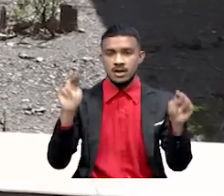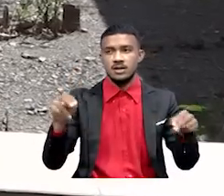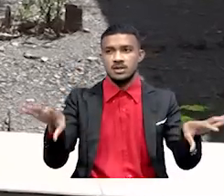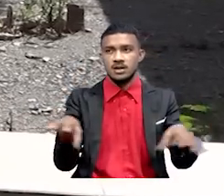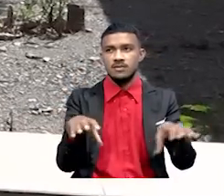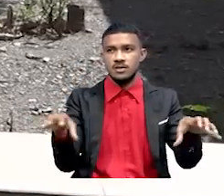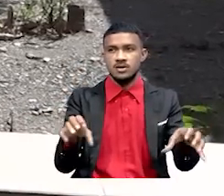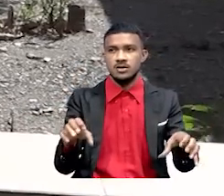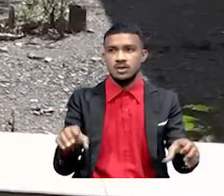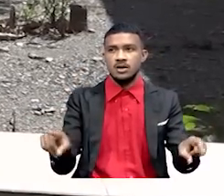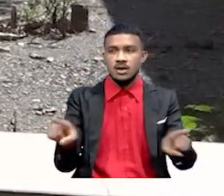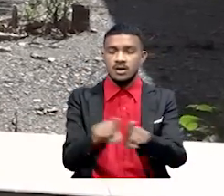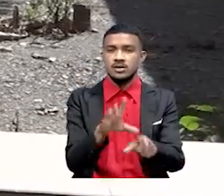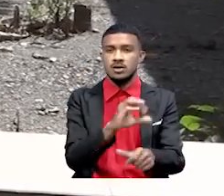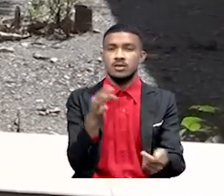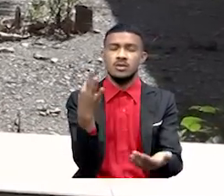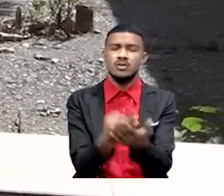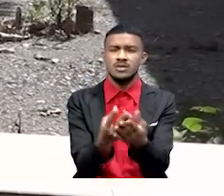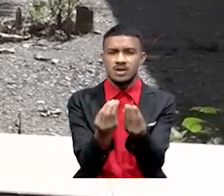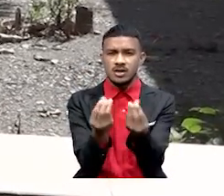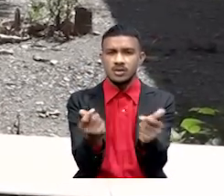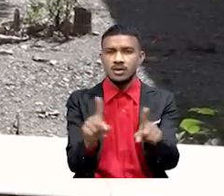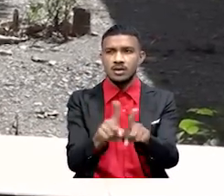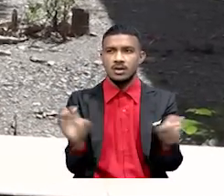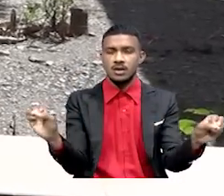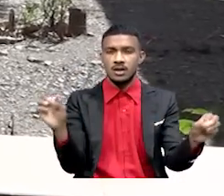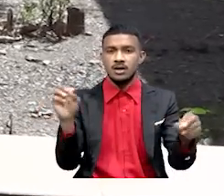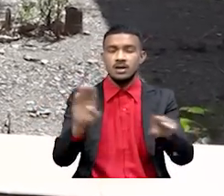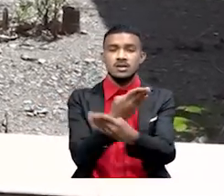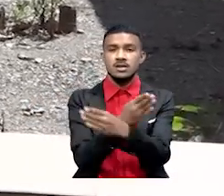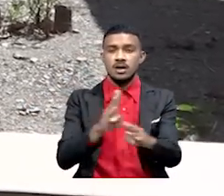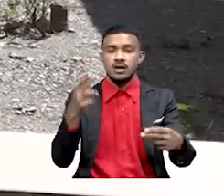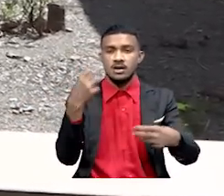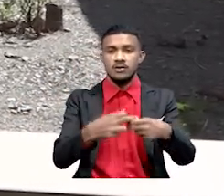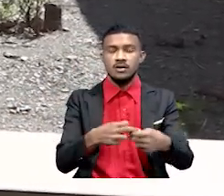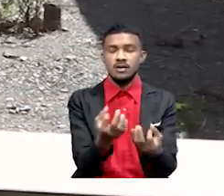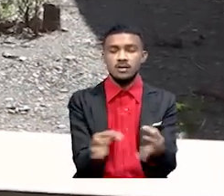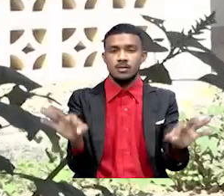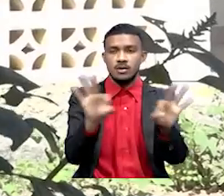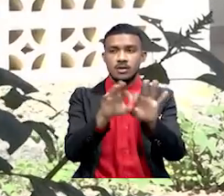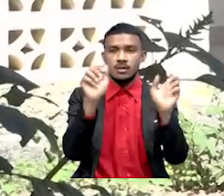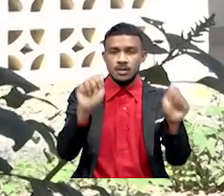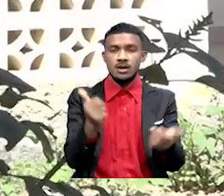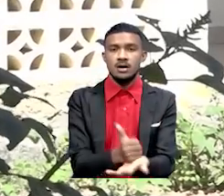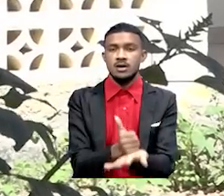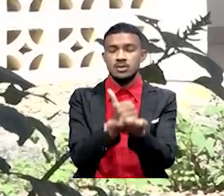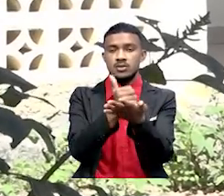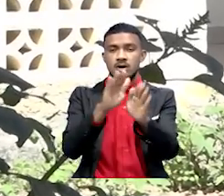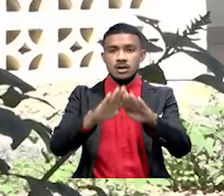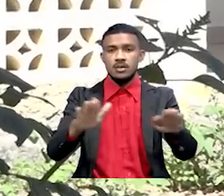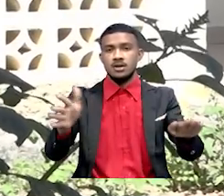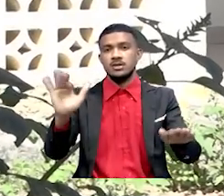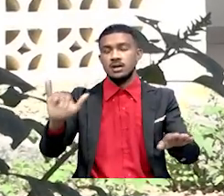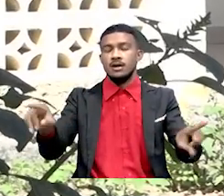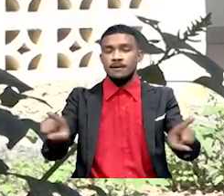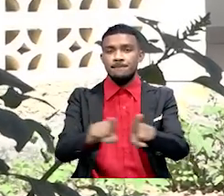servisu, masih o rendimento kiik lah saya preocupação. Importante, bele sustenta la barik sira. mas ke